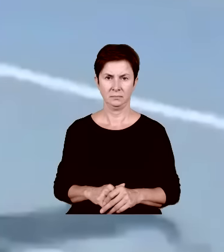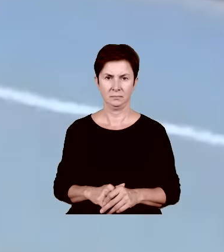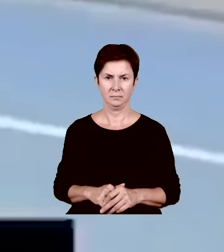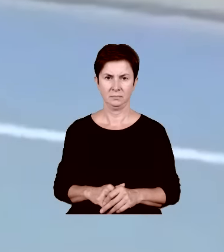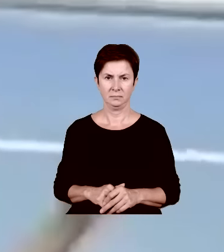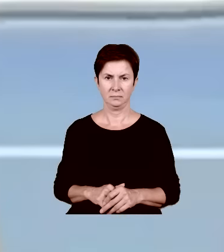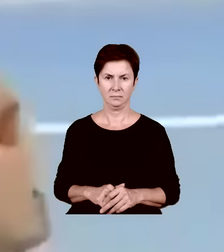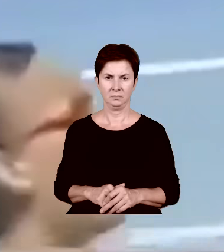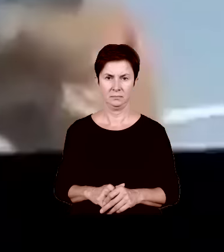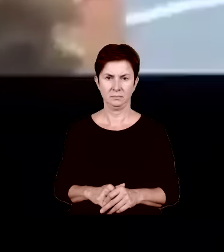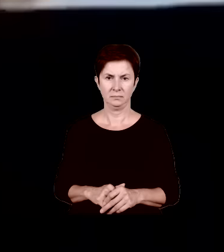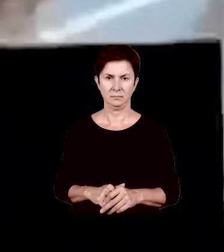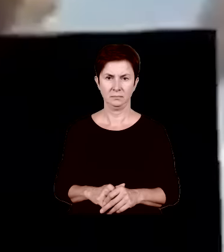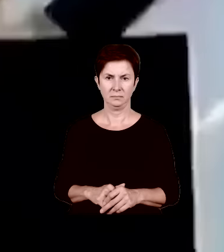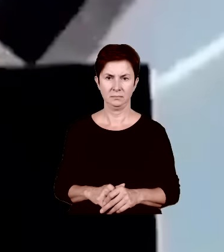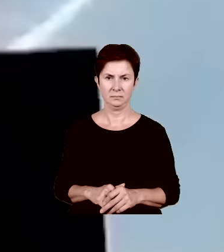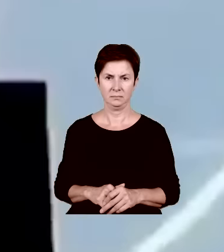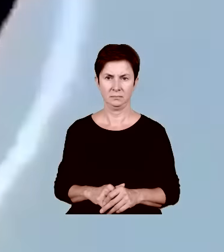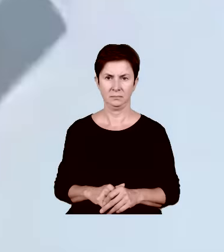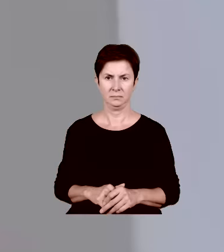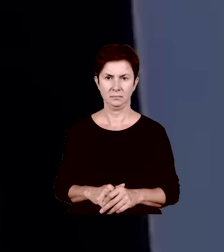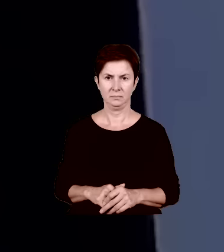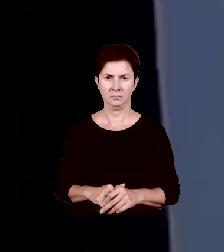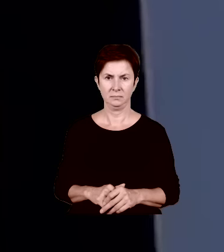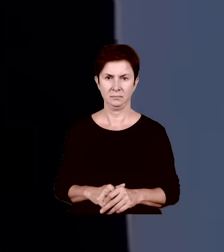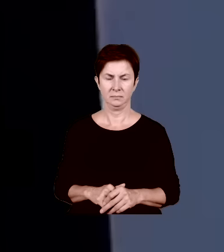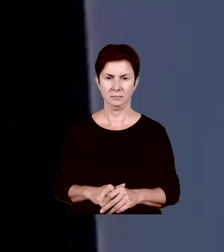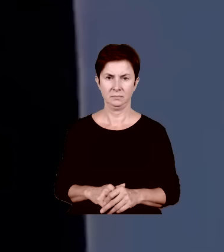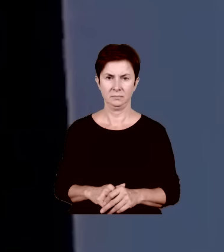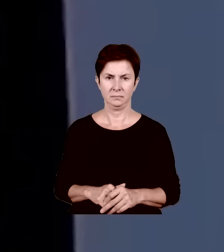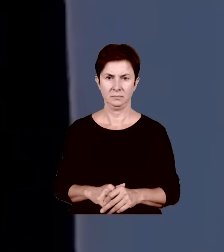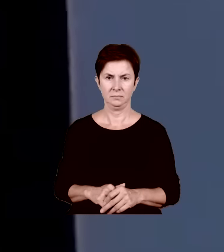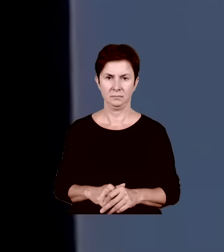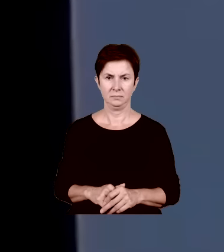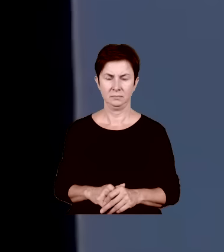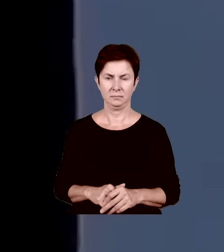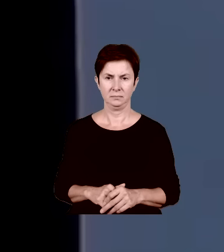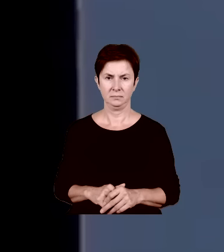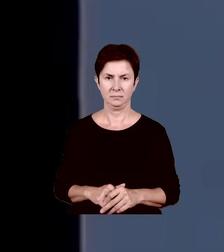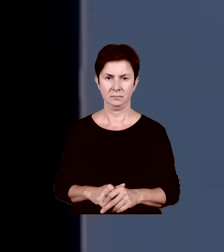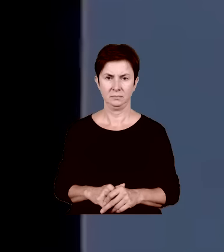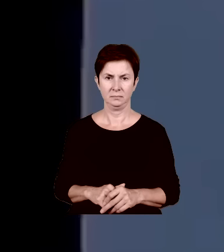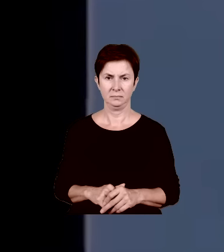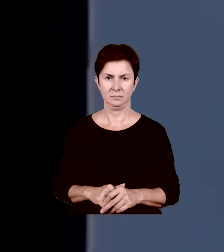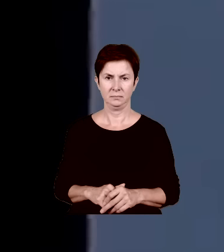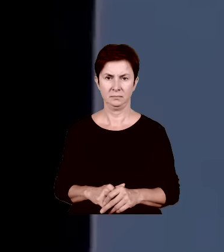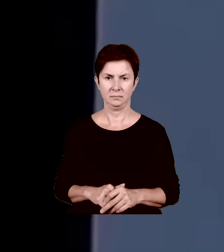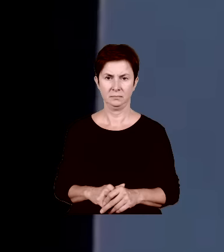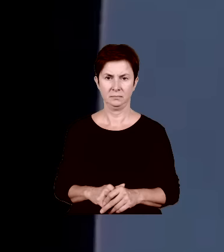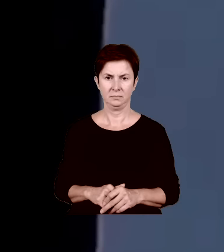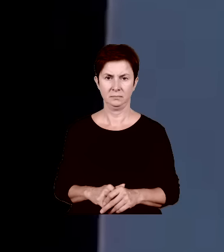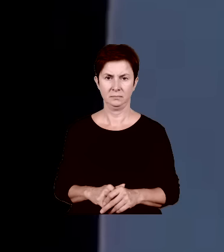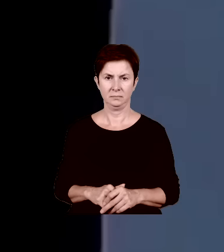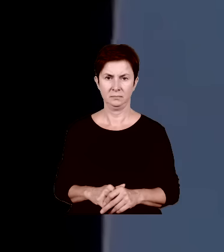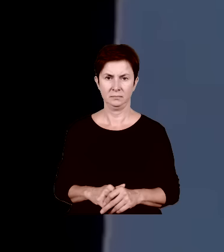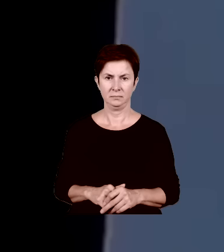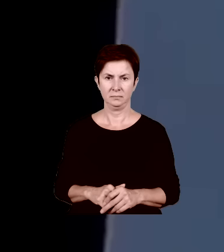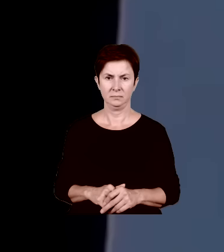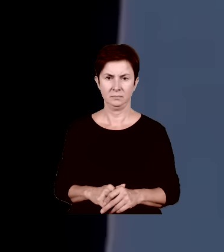باریکلا به این دونده 17 ساله از بلاروس. تمرکز میکنه. میاد روی پنجه کف پا موازی. خیلی